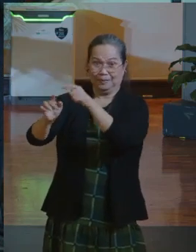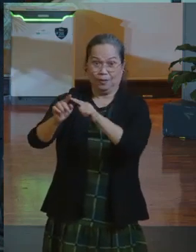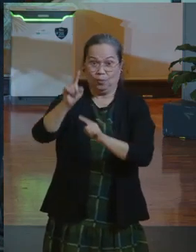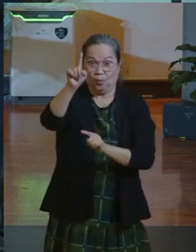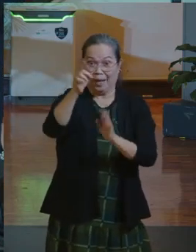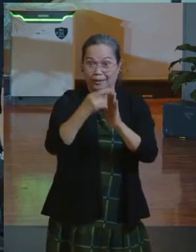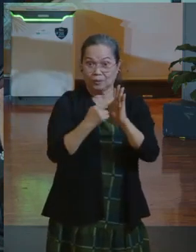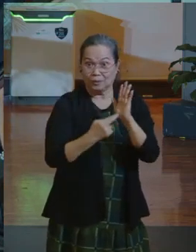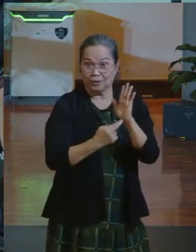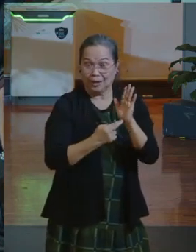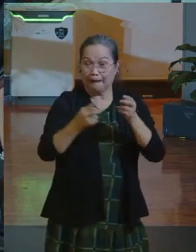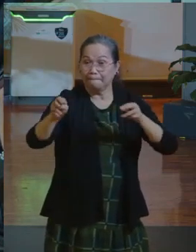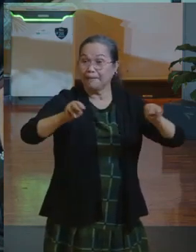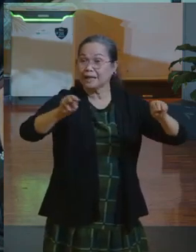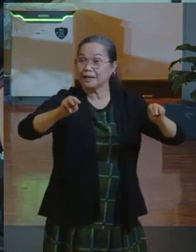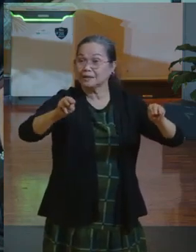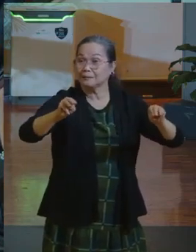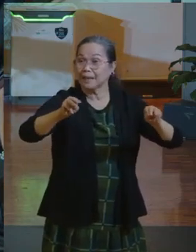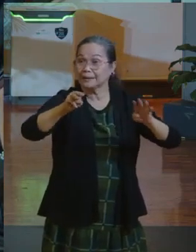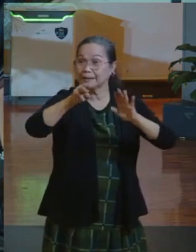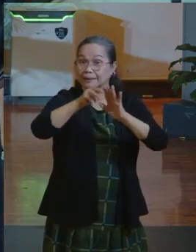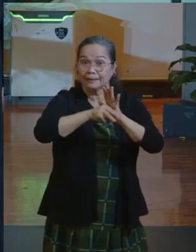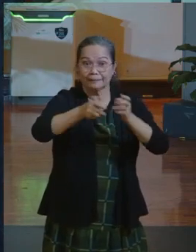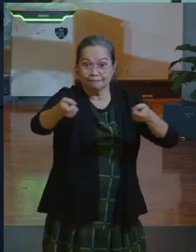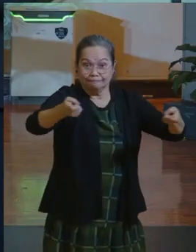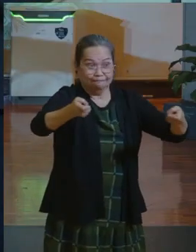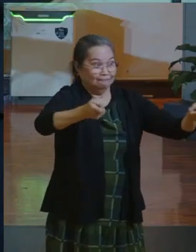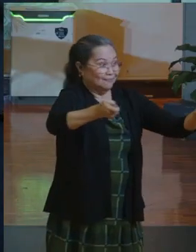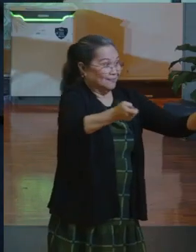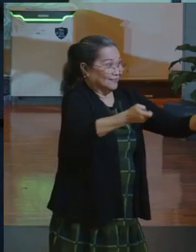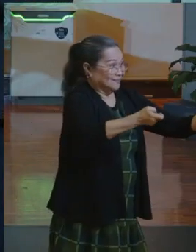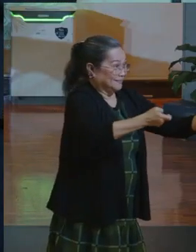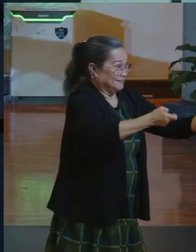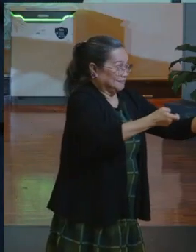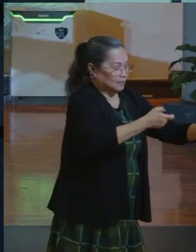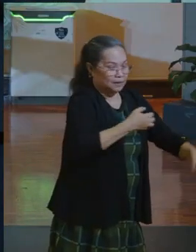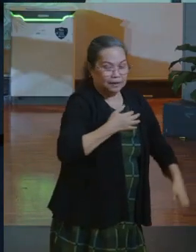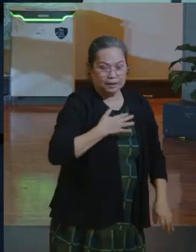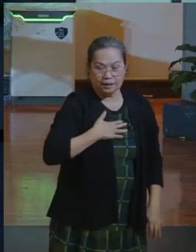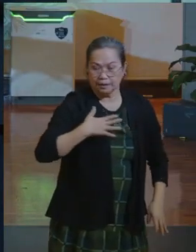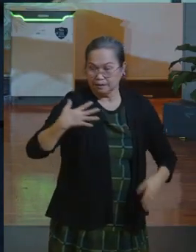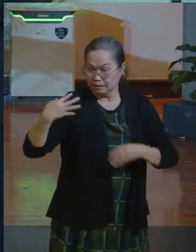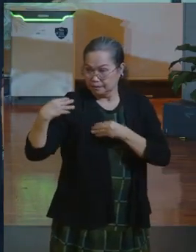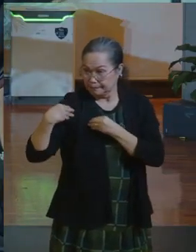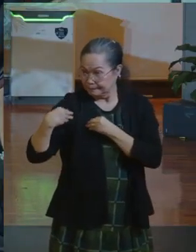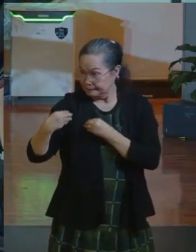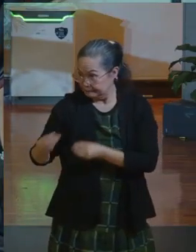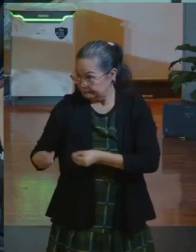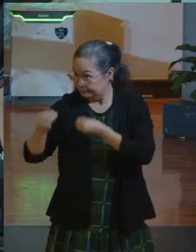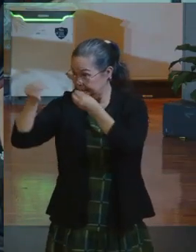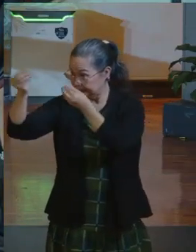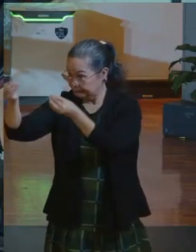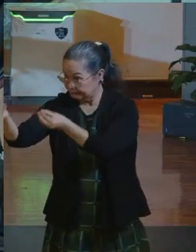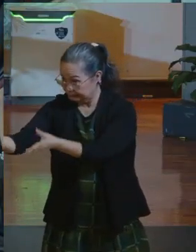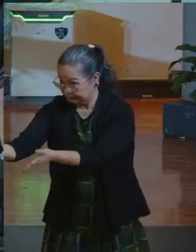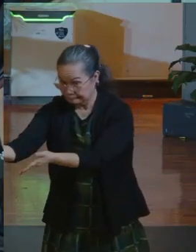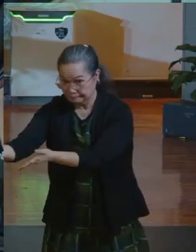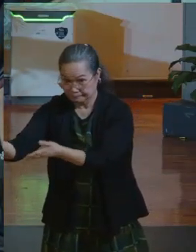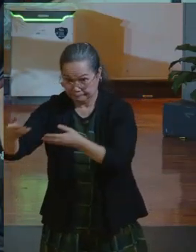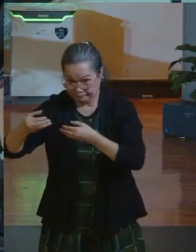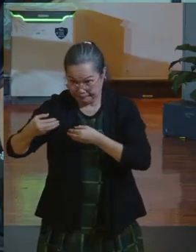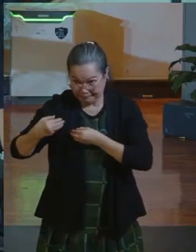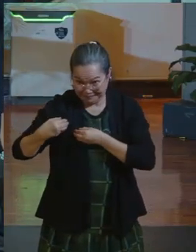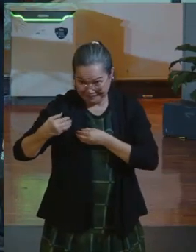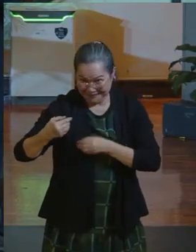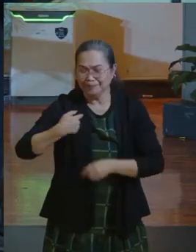role po sa management, kapag ikaw ay nag-delegate ng responsibility